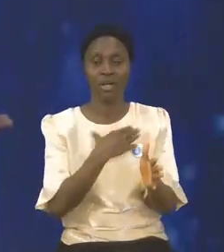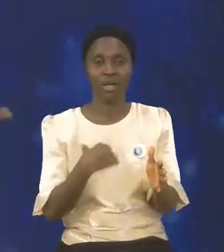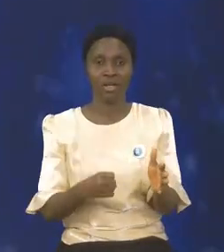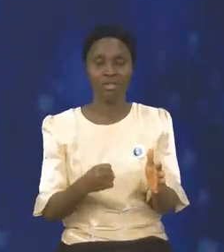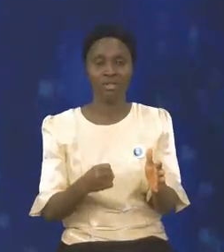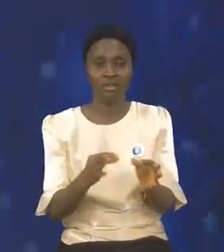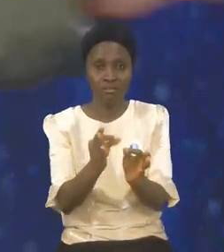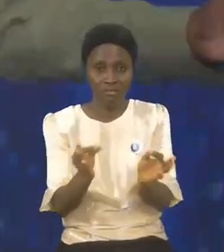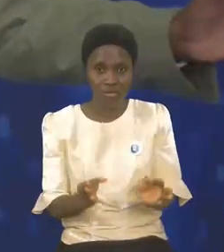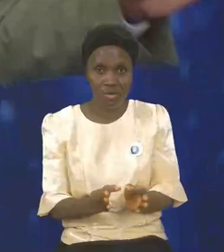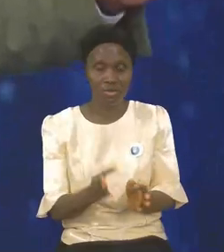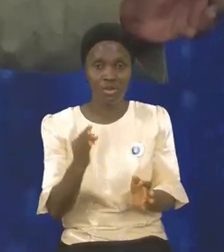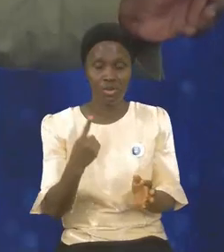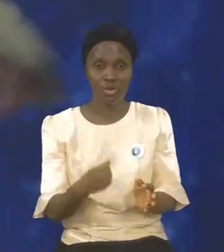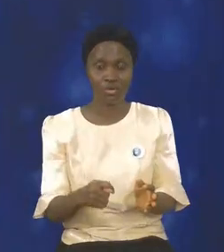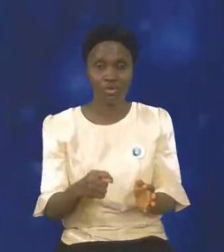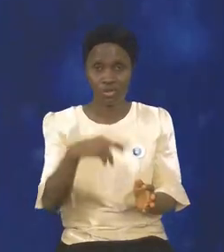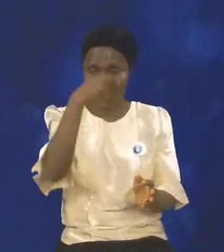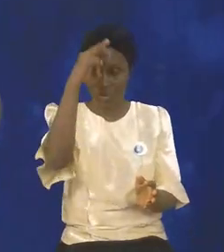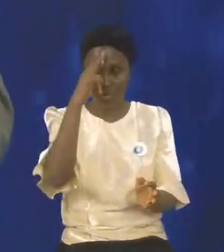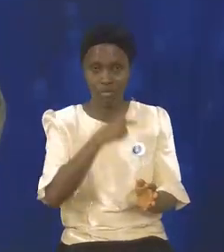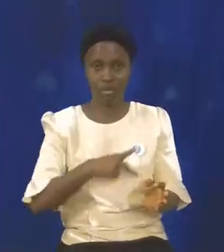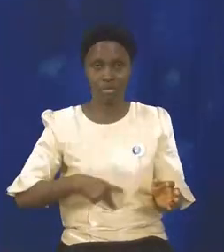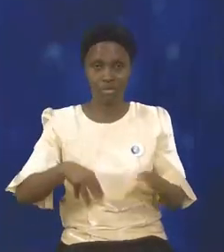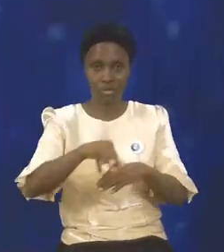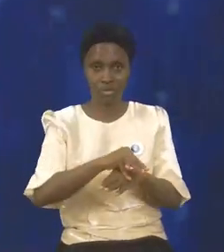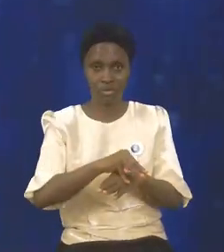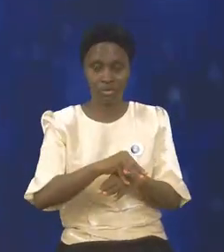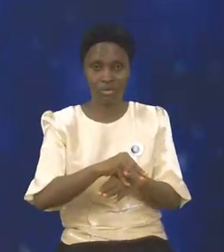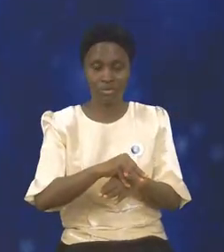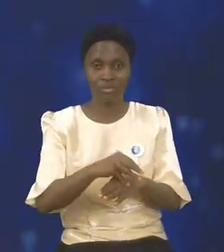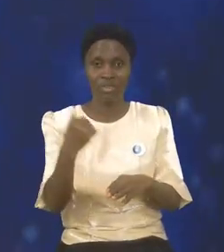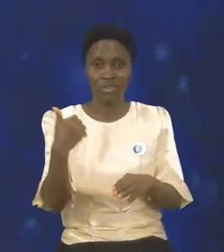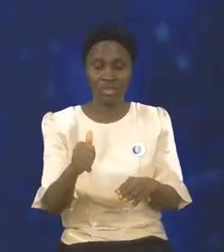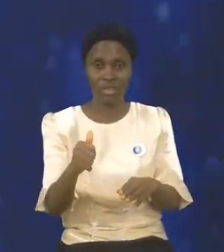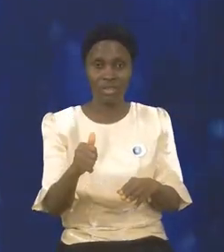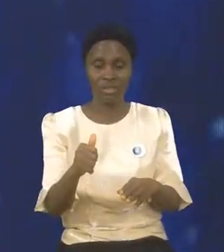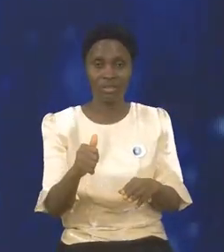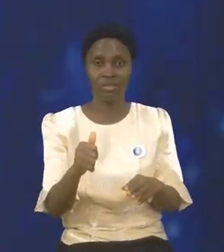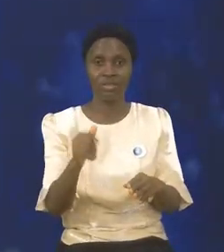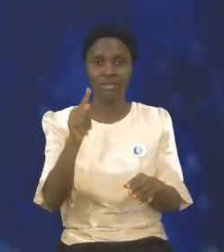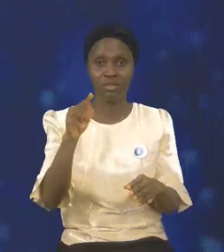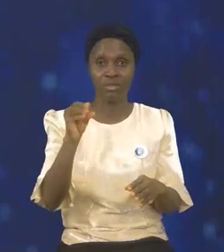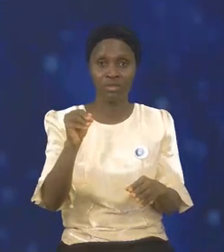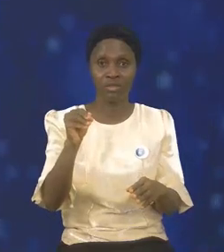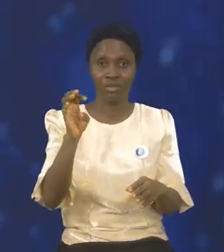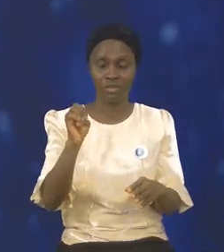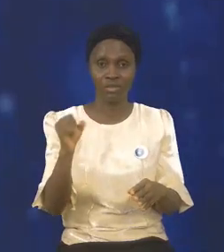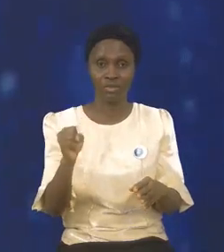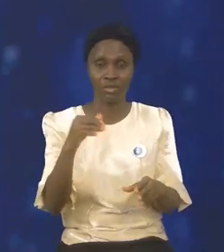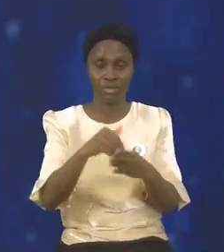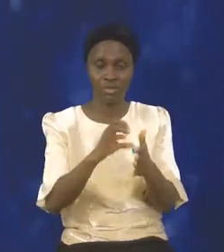de la dernière révélation et de la formation de l'Empire romain, 10 pierres au chapitre